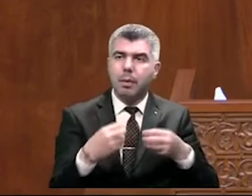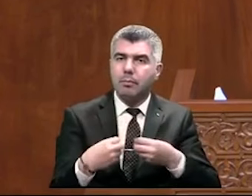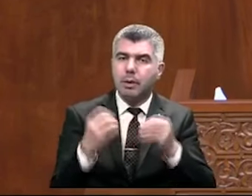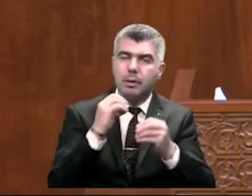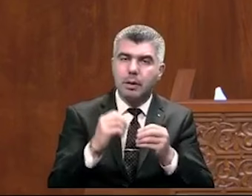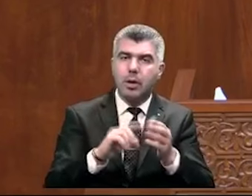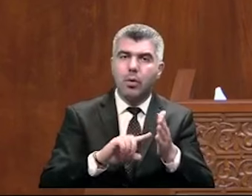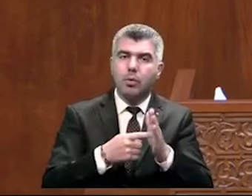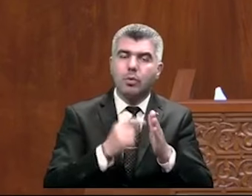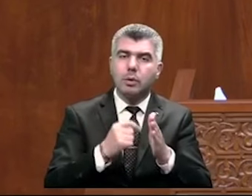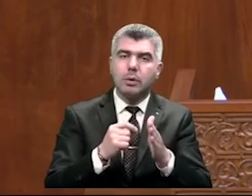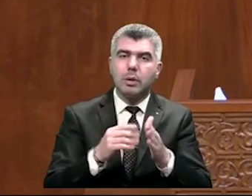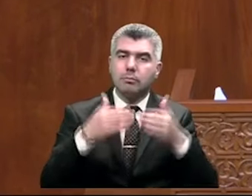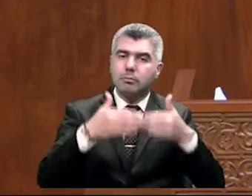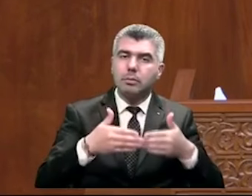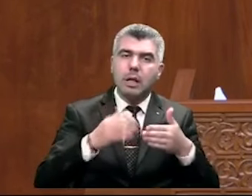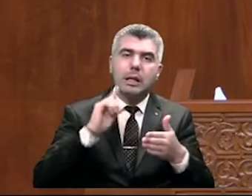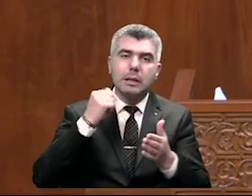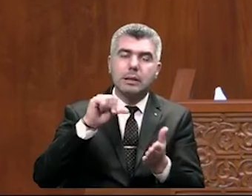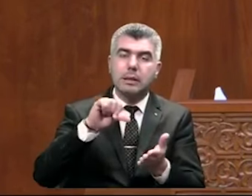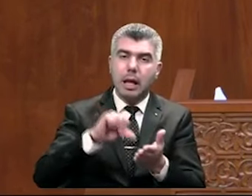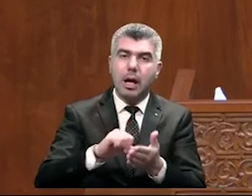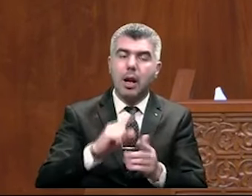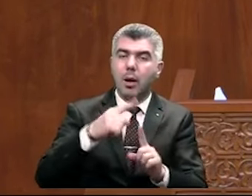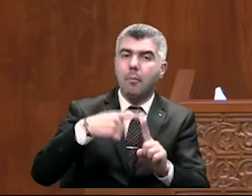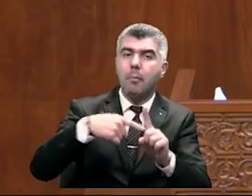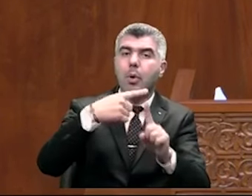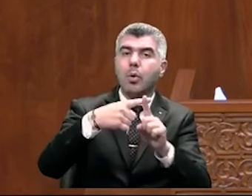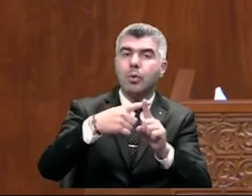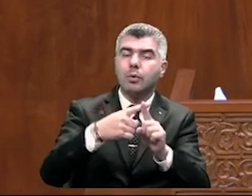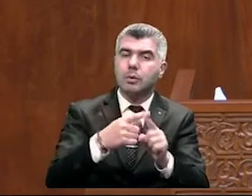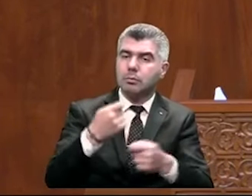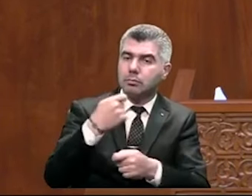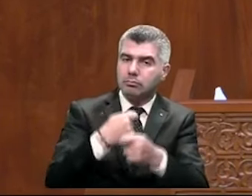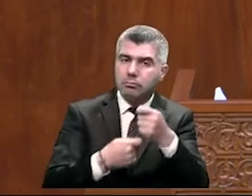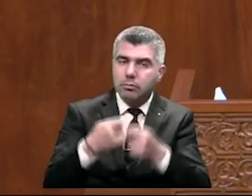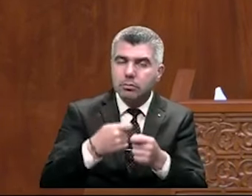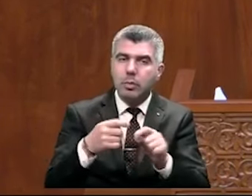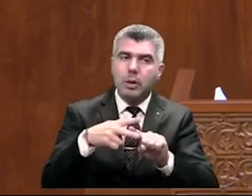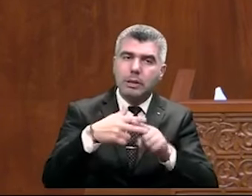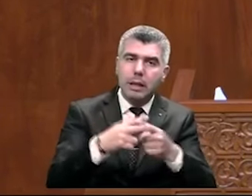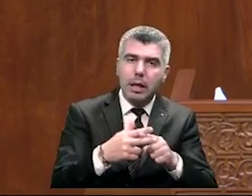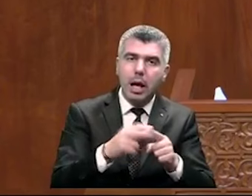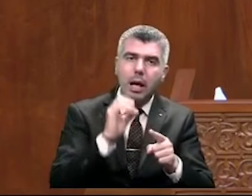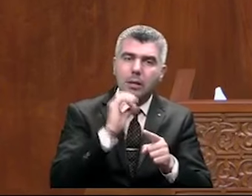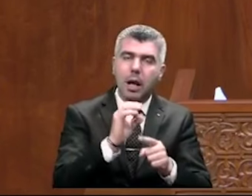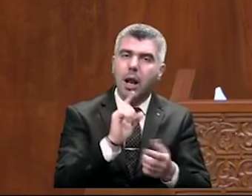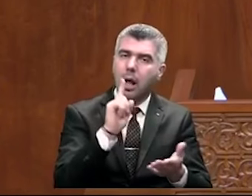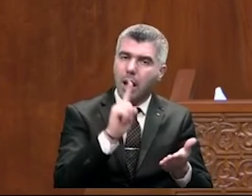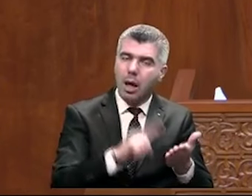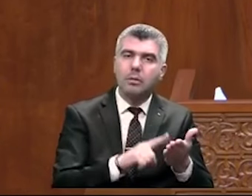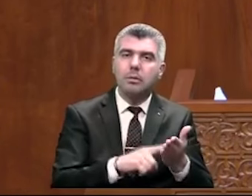ميناء داخله زياده على الانشطه الاخرى الاقتصاديه والصناعيه اللي غتكون كذلك في